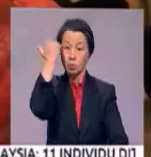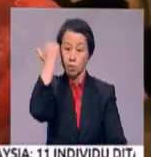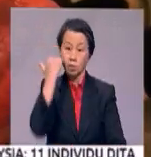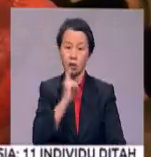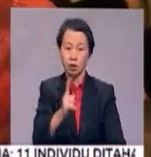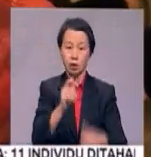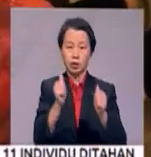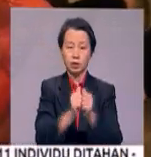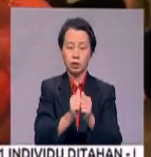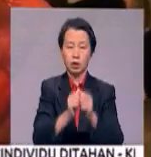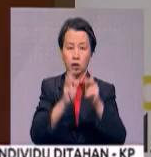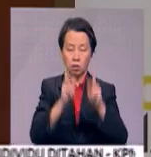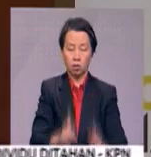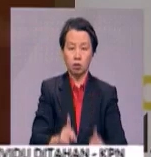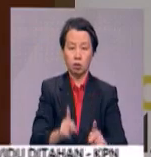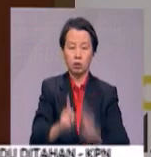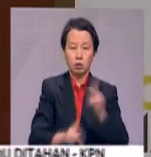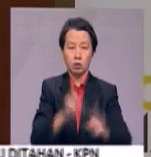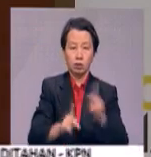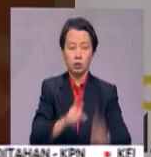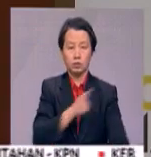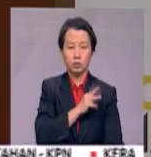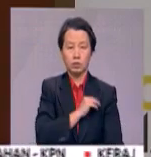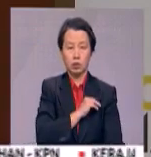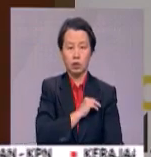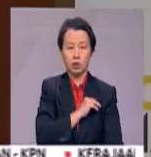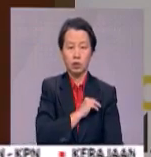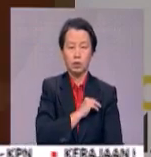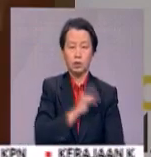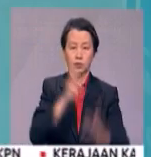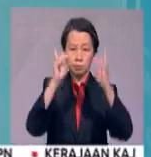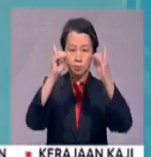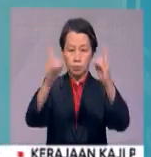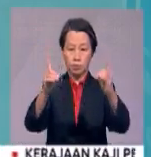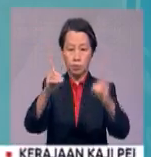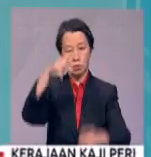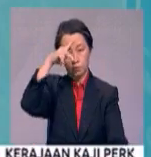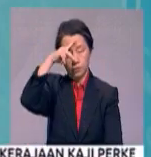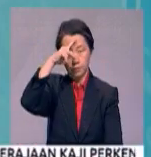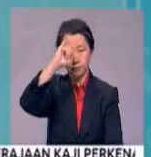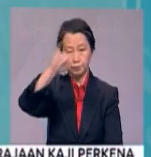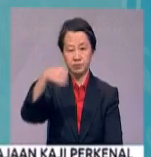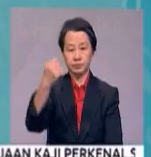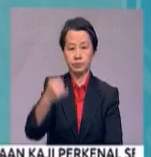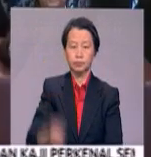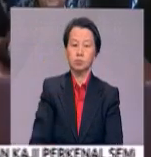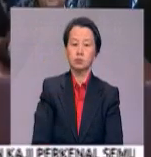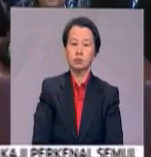bersama warga Kementerian Pendidikan di Dewan Zaba Kementerian Pendidikan Putrajaya.